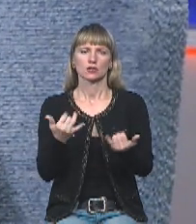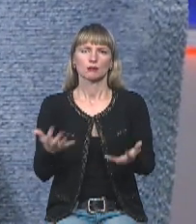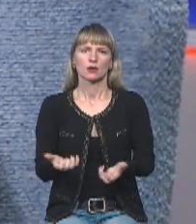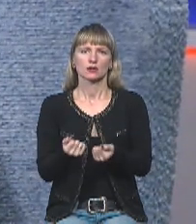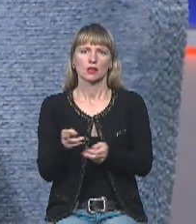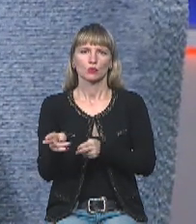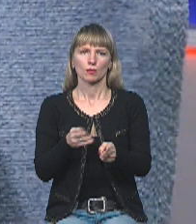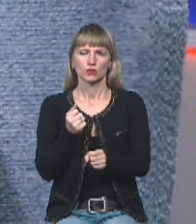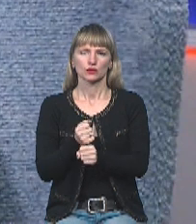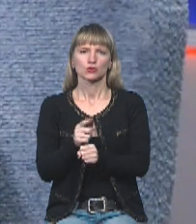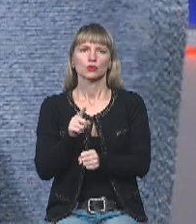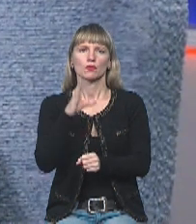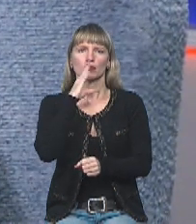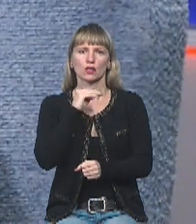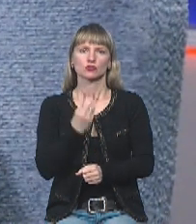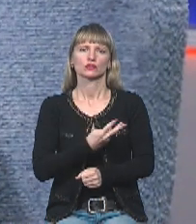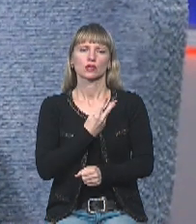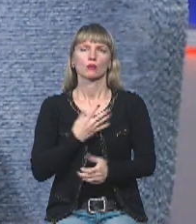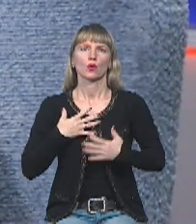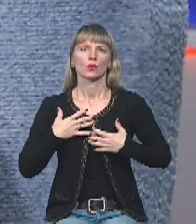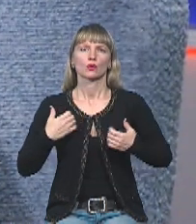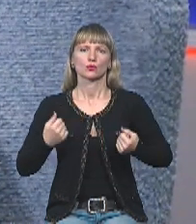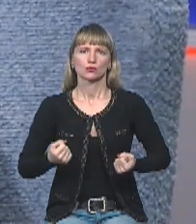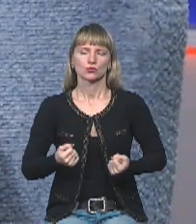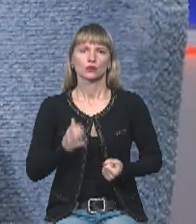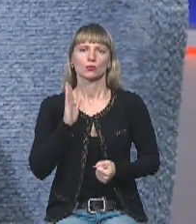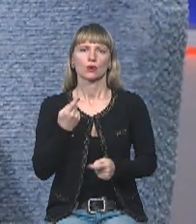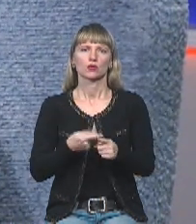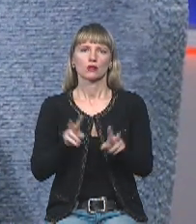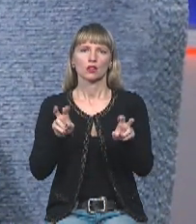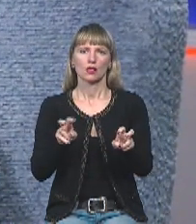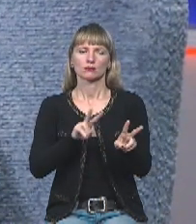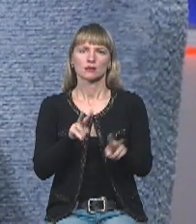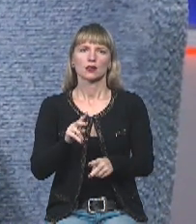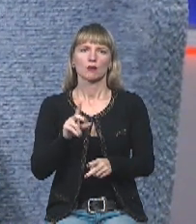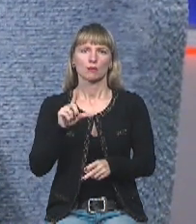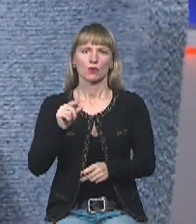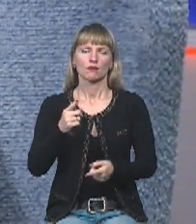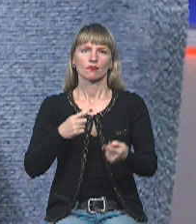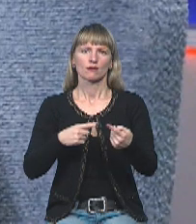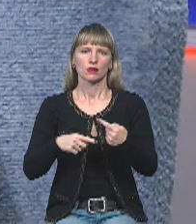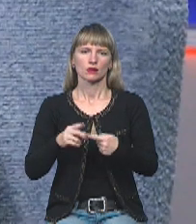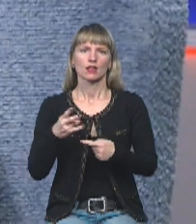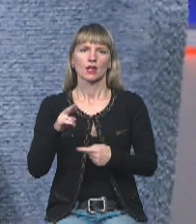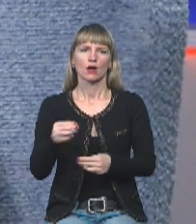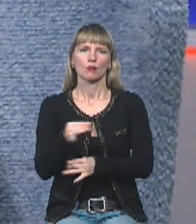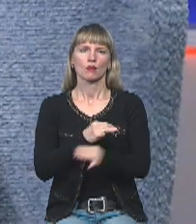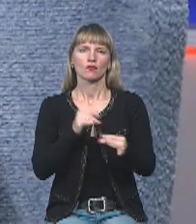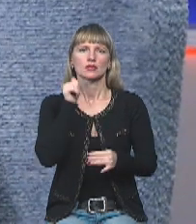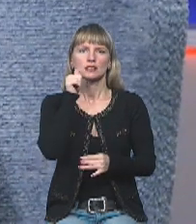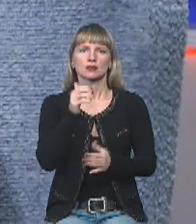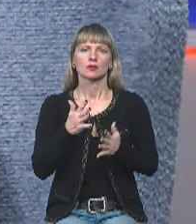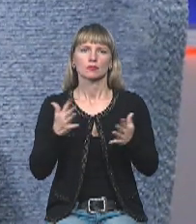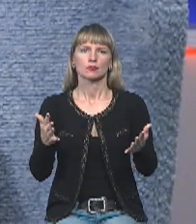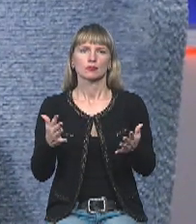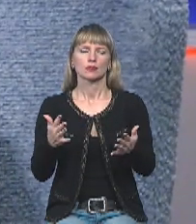їм вдалося. Зичимо одужання, будемо цю тему пильнувати, в понеділок беремо цю тему для обговорення, завтра більш